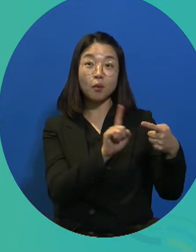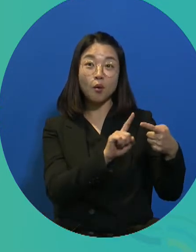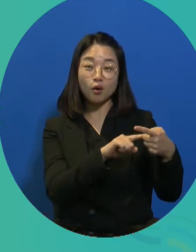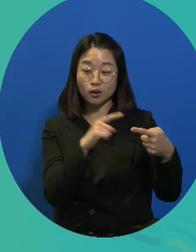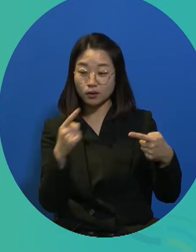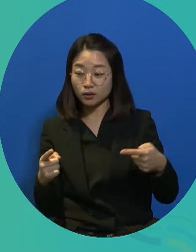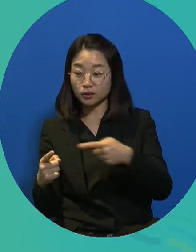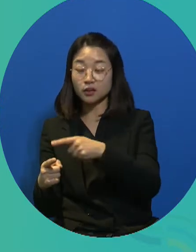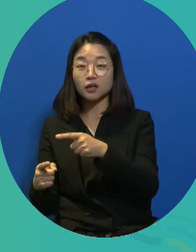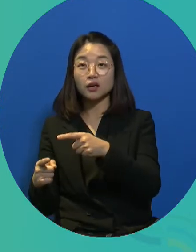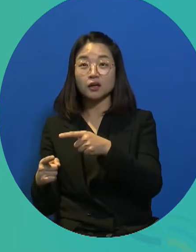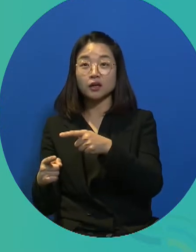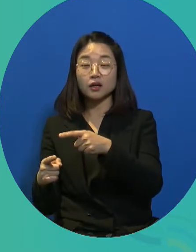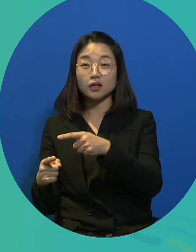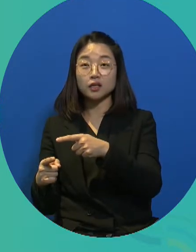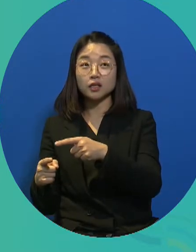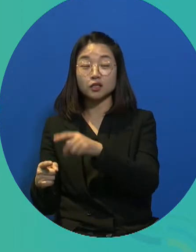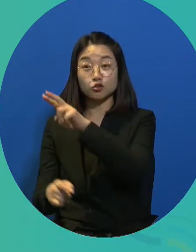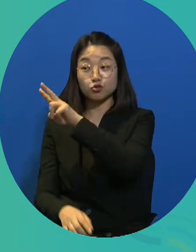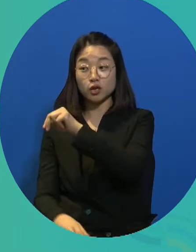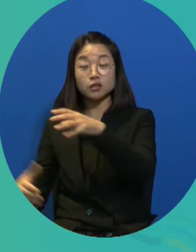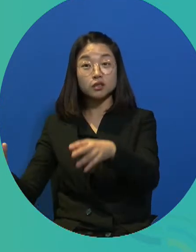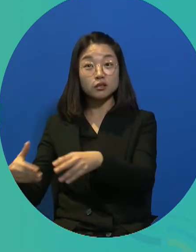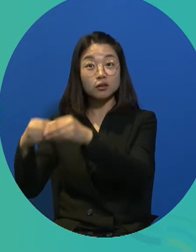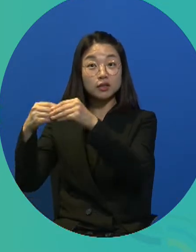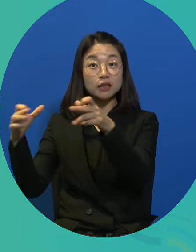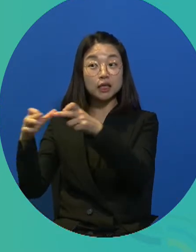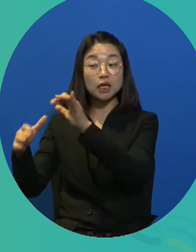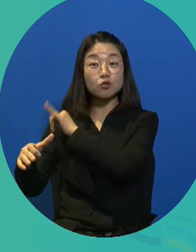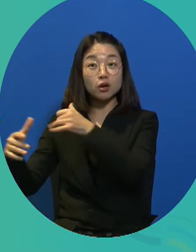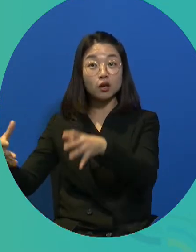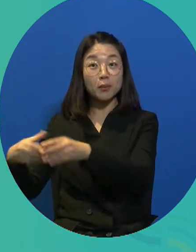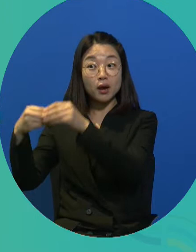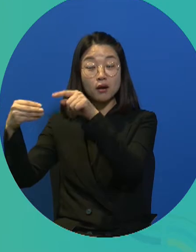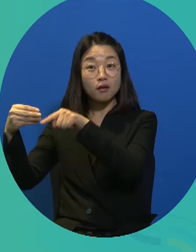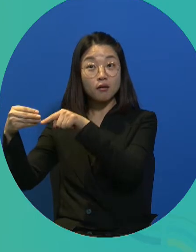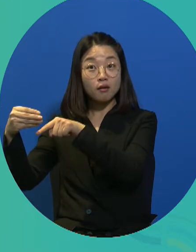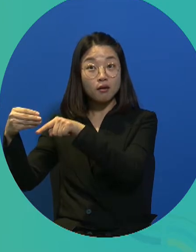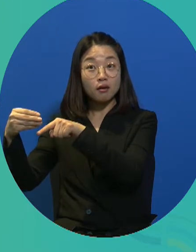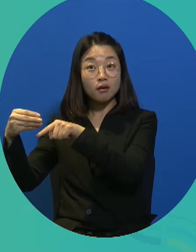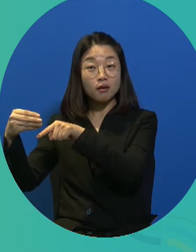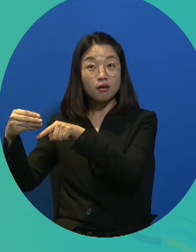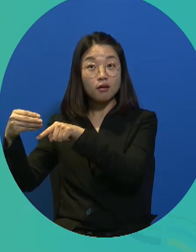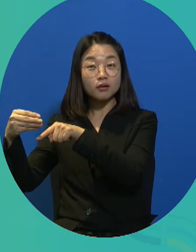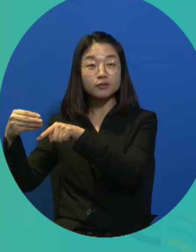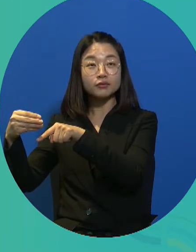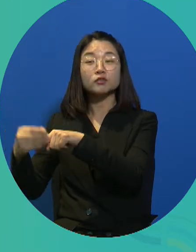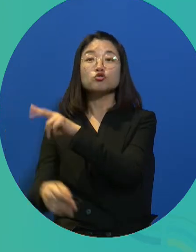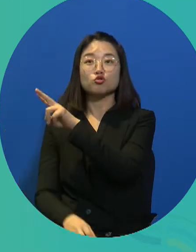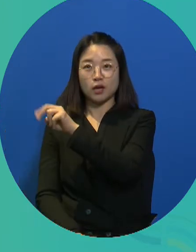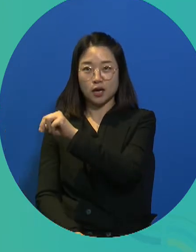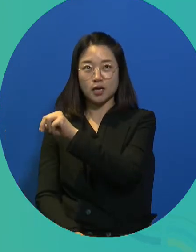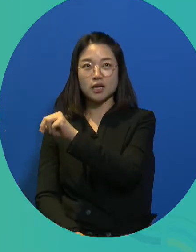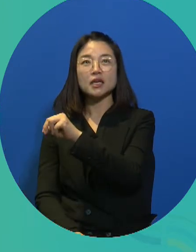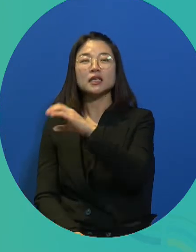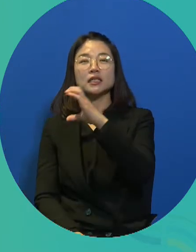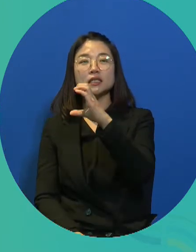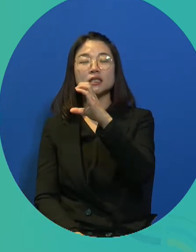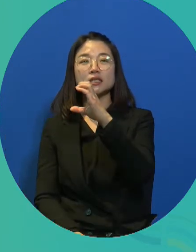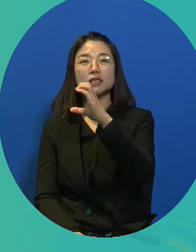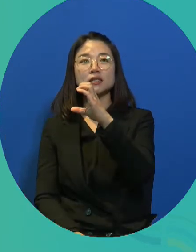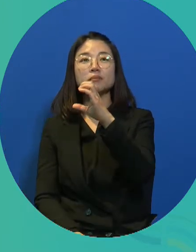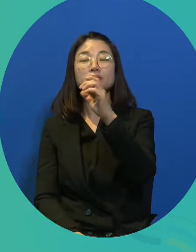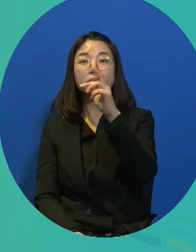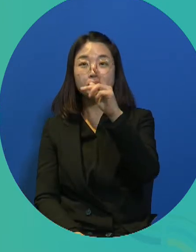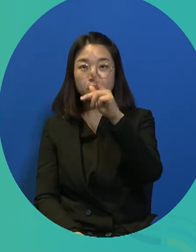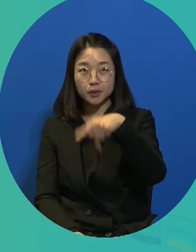선택의정서에 관련해서 영국에서 장애인 권리 협약 선택의정서, 다시 말해 UN